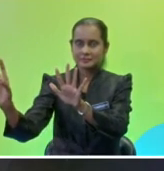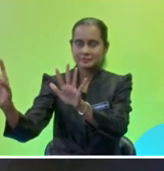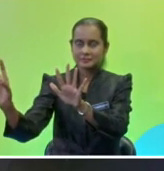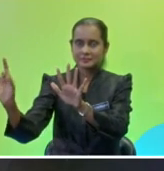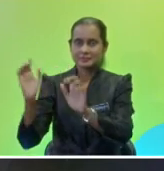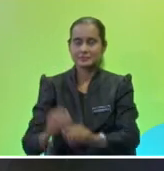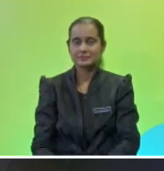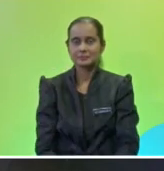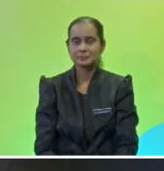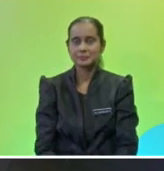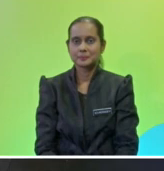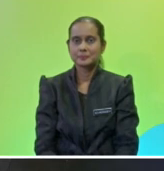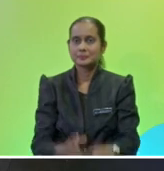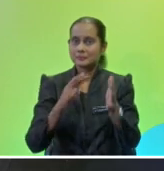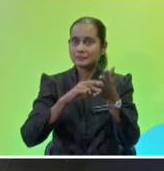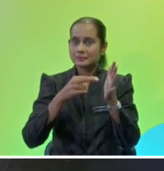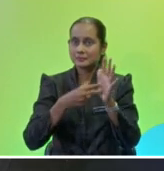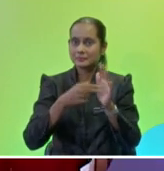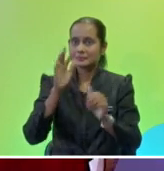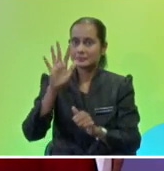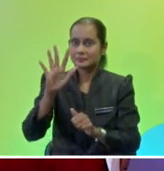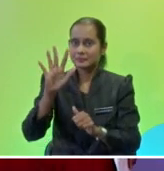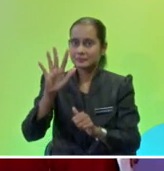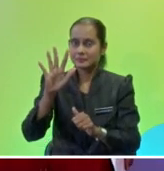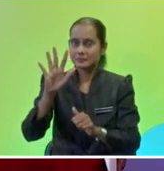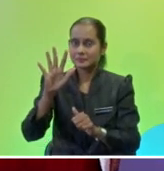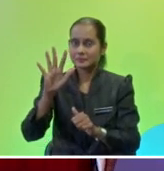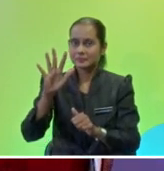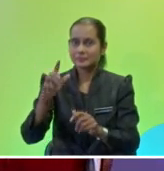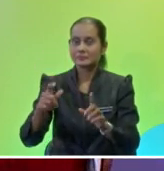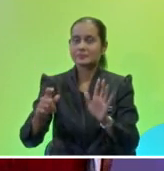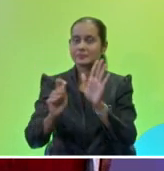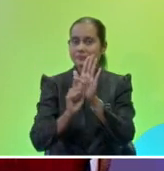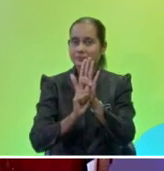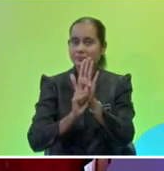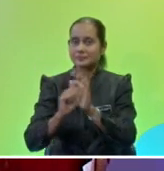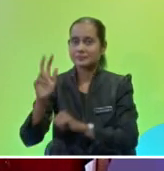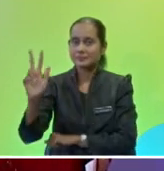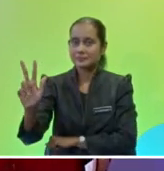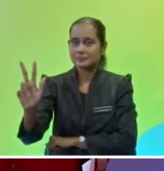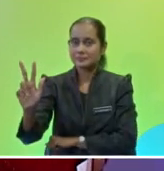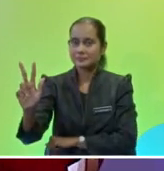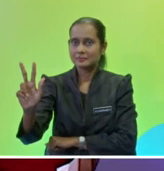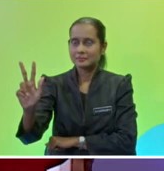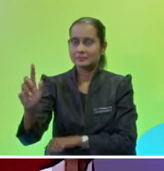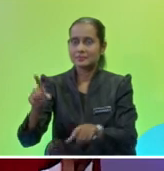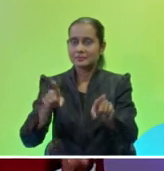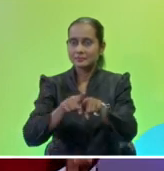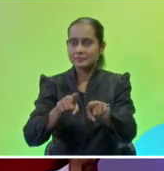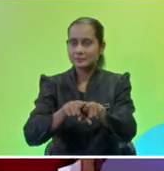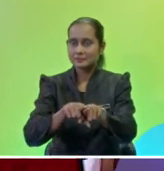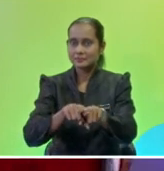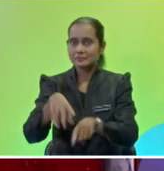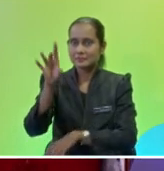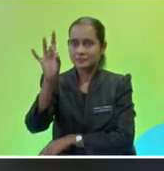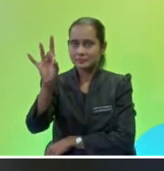nah ininya 5 yang Mira punya tambah dengan cek kukunya tiga sama dengan apa